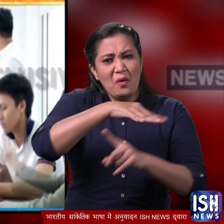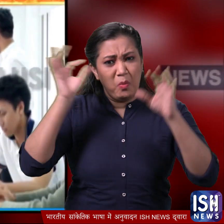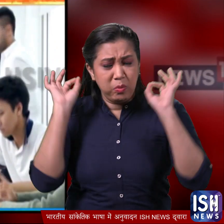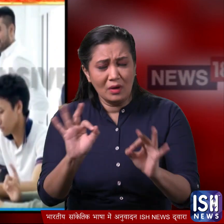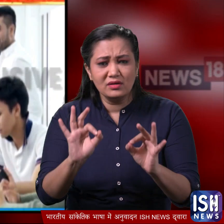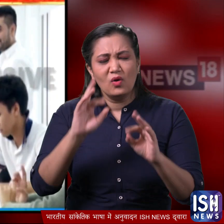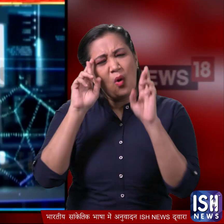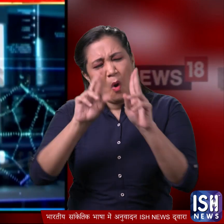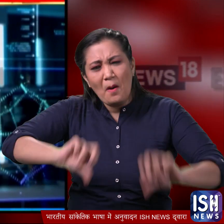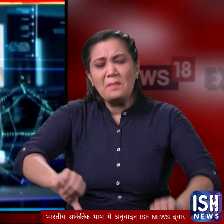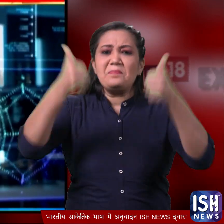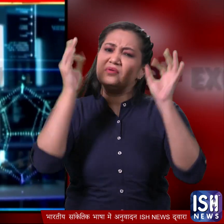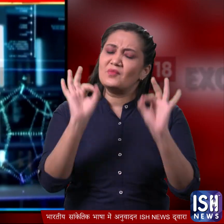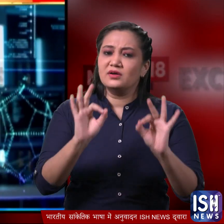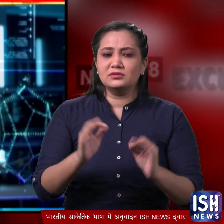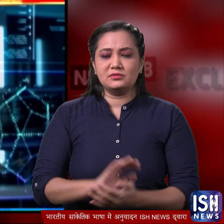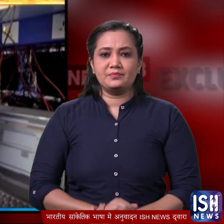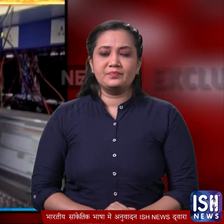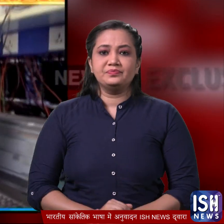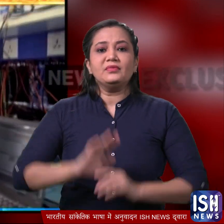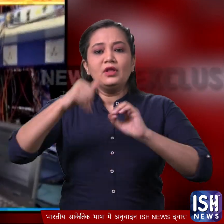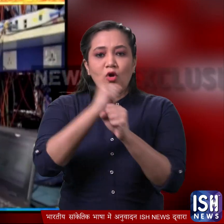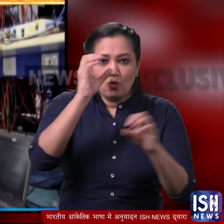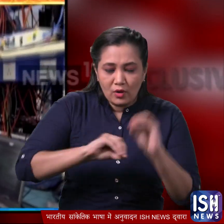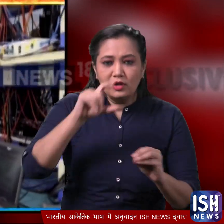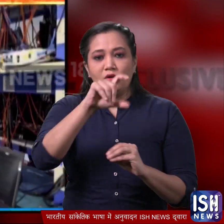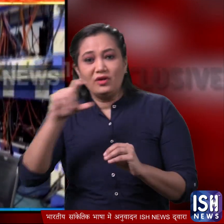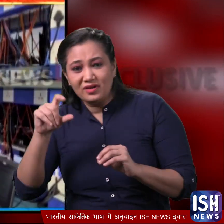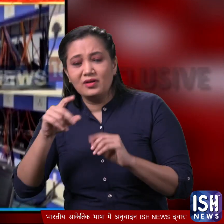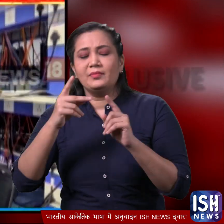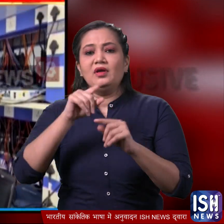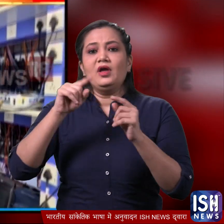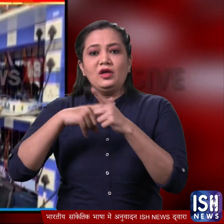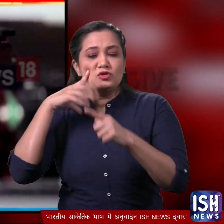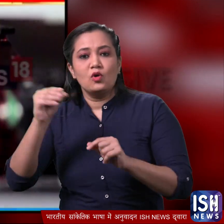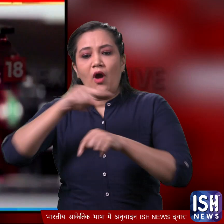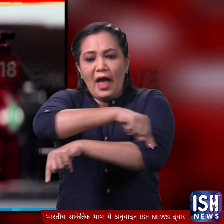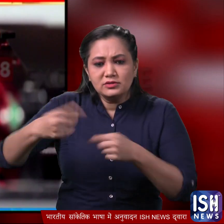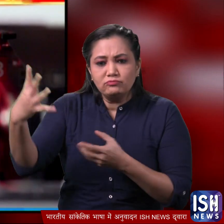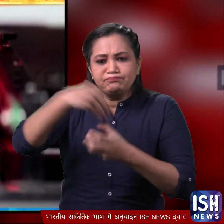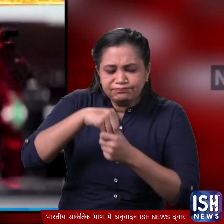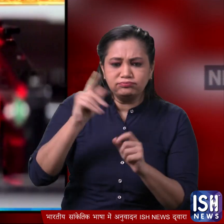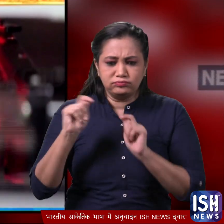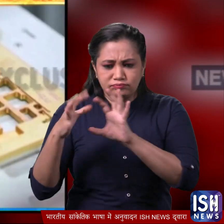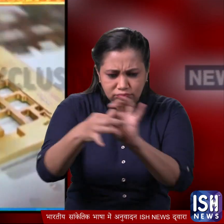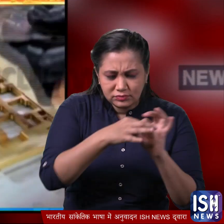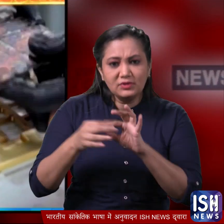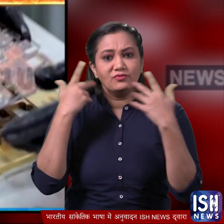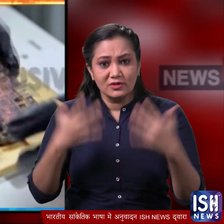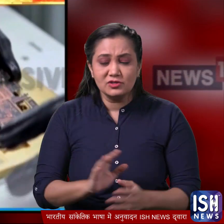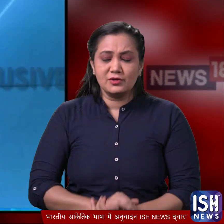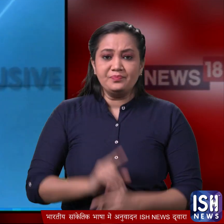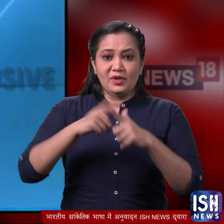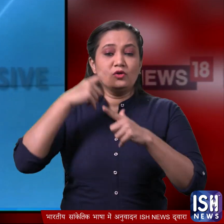the environment. They will surprise us. तभी से गूगल, क्वालकॉम और जियो के इंजीनियर इस प्रोजेक्ट पर काम करने में लगे हुए